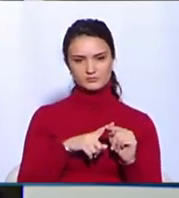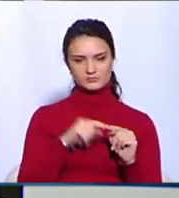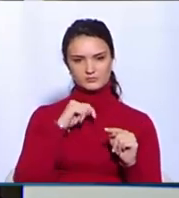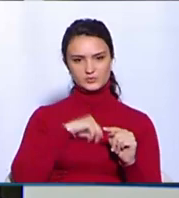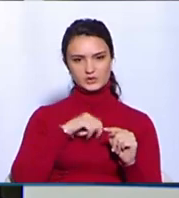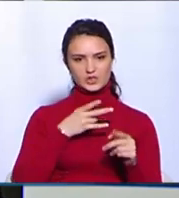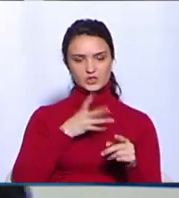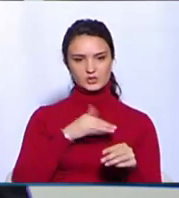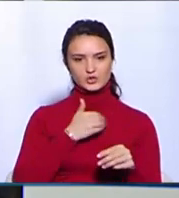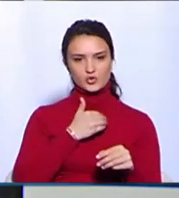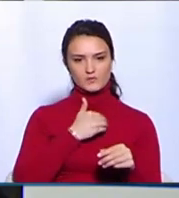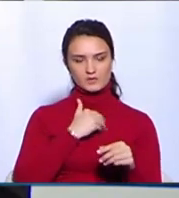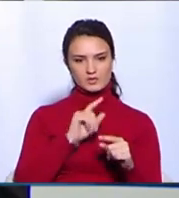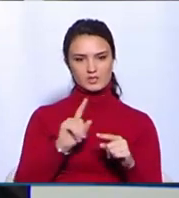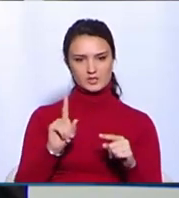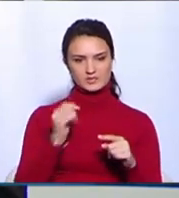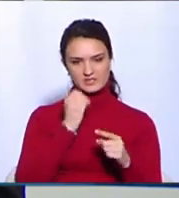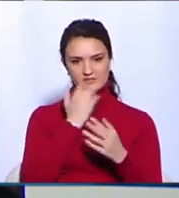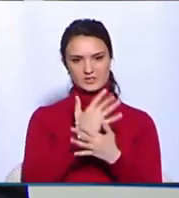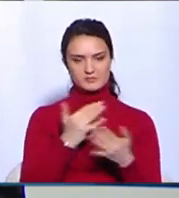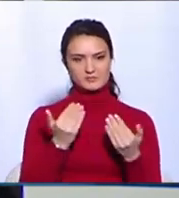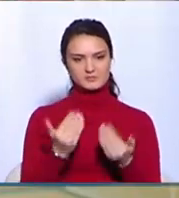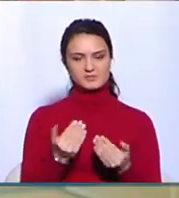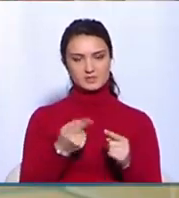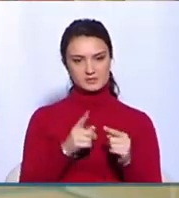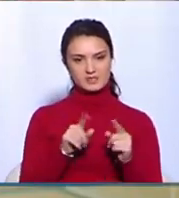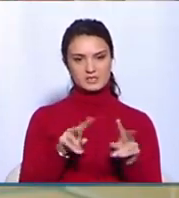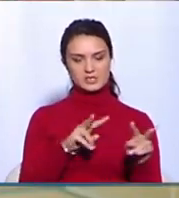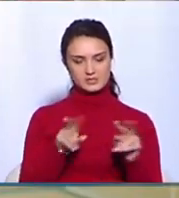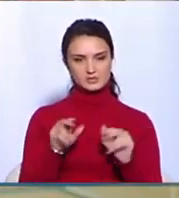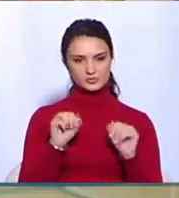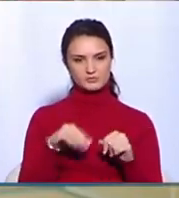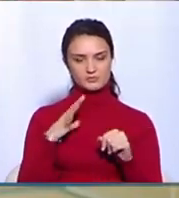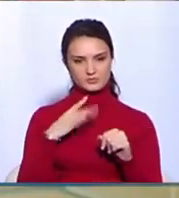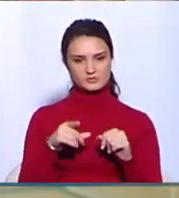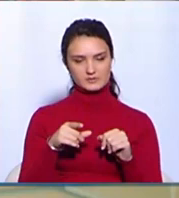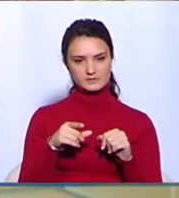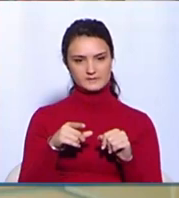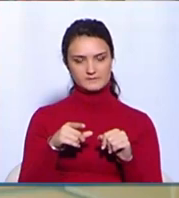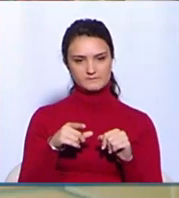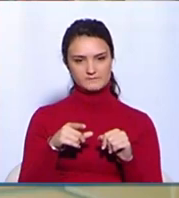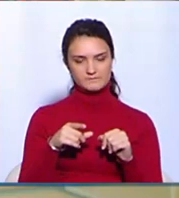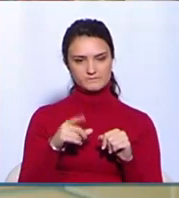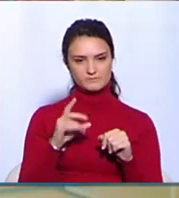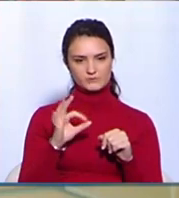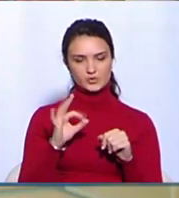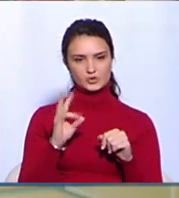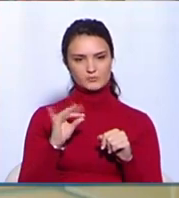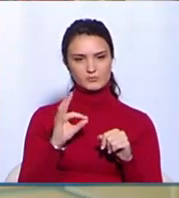ლტოლვა დარჩენილი რაღაც გარკვეული ნივთიერებების მიმართ. ანალოგია შეიძლება იყოს ონიომანიაში,